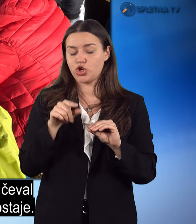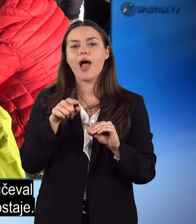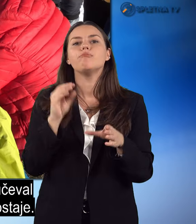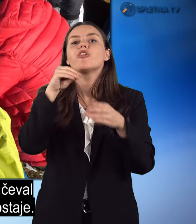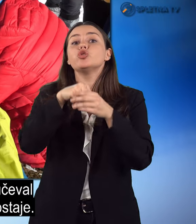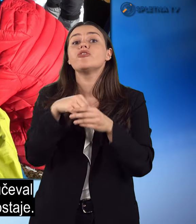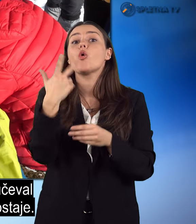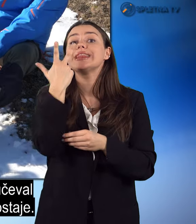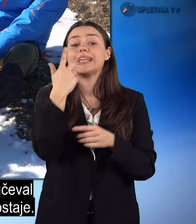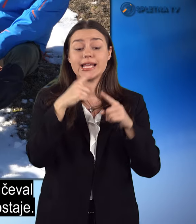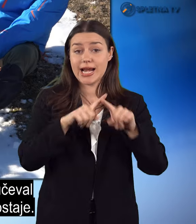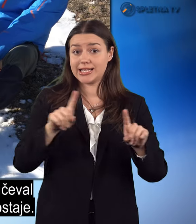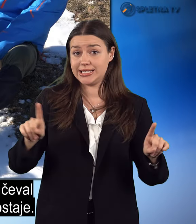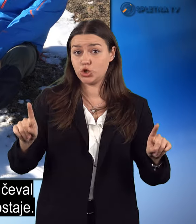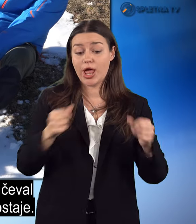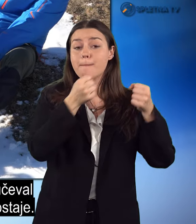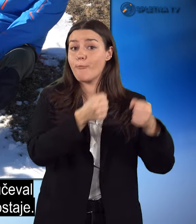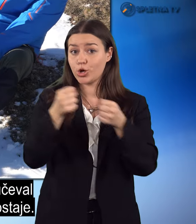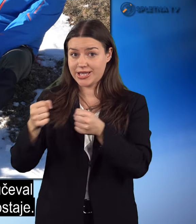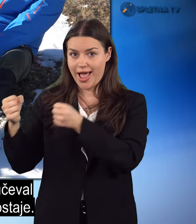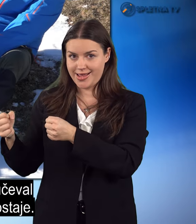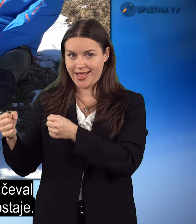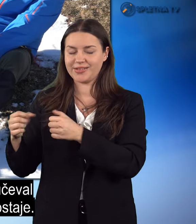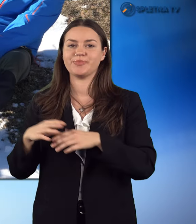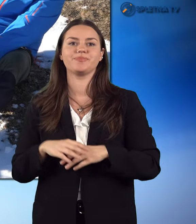Tečaj je vključeval 3 različne postaje.